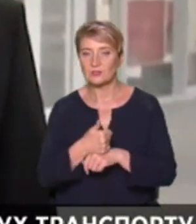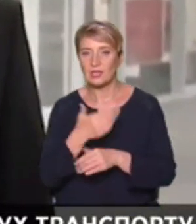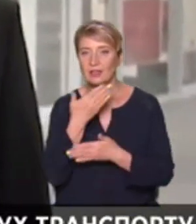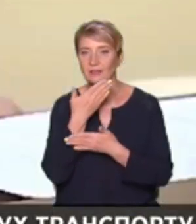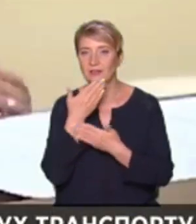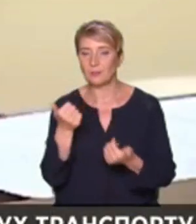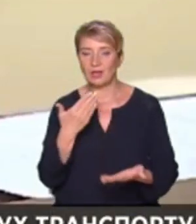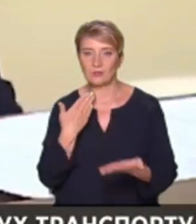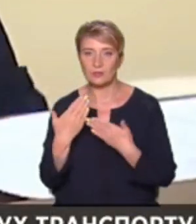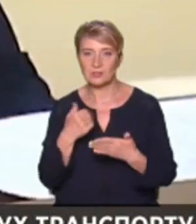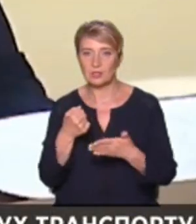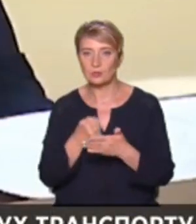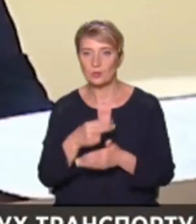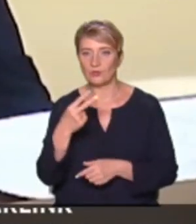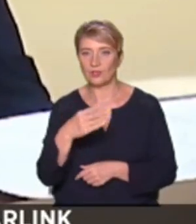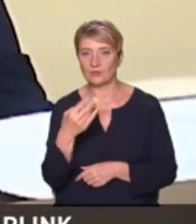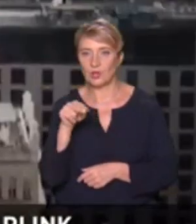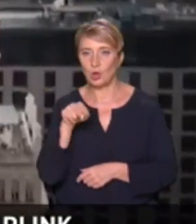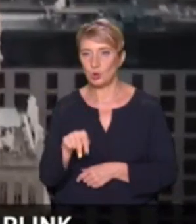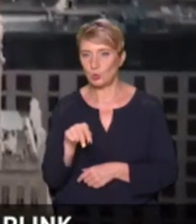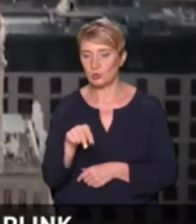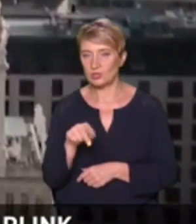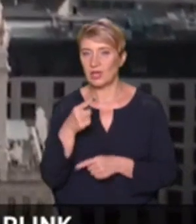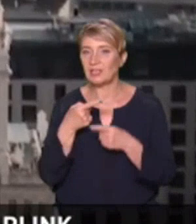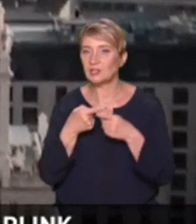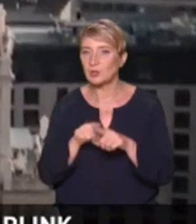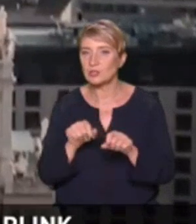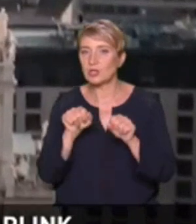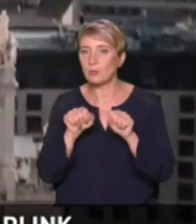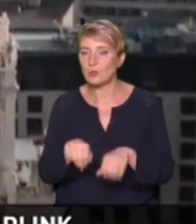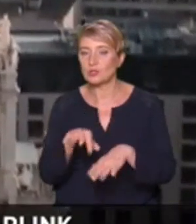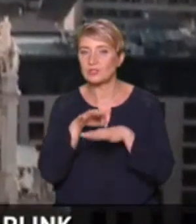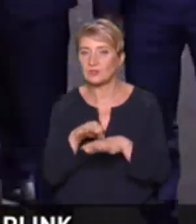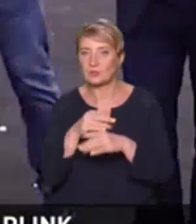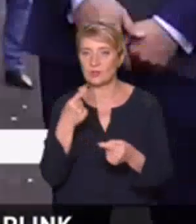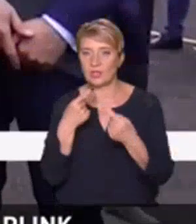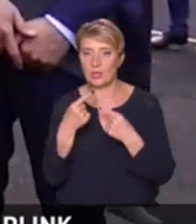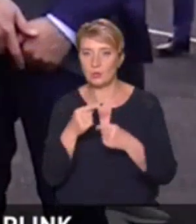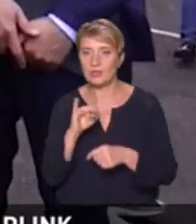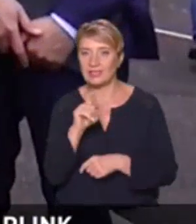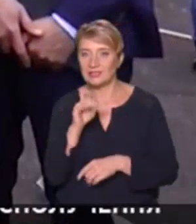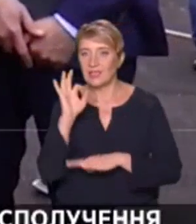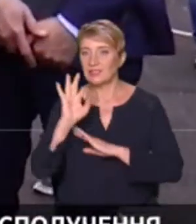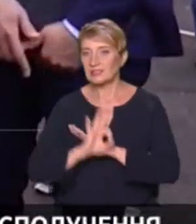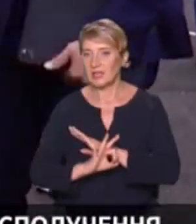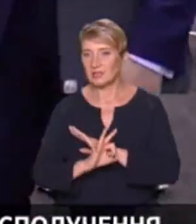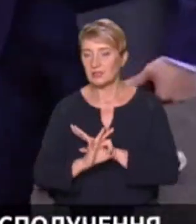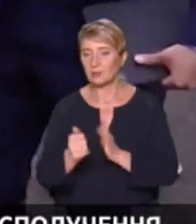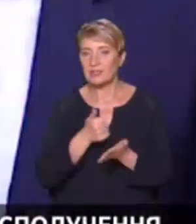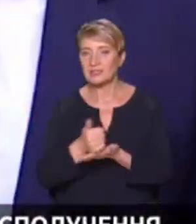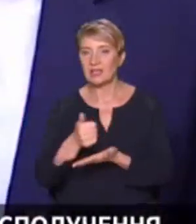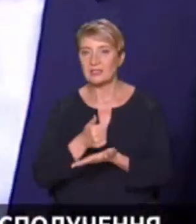має стосунку до 24 лютого і теоретично зможе вести діалог із Заходом. Ще серед кандидатів